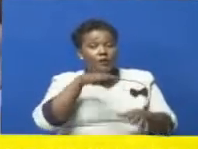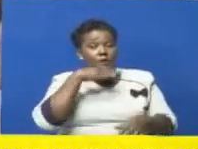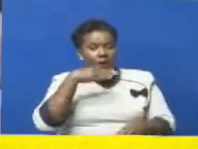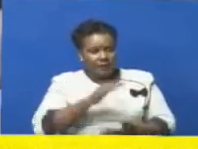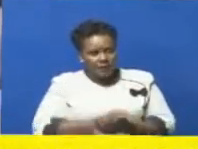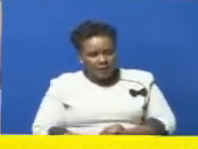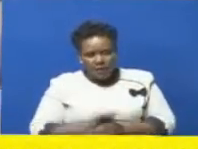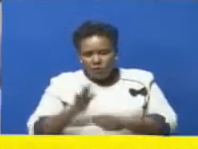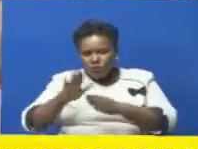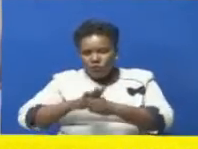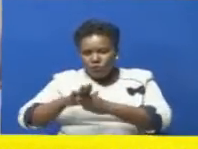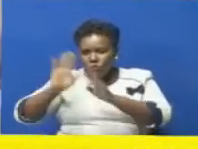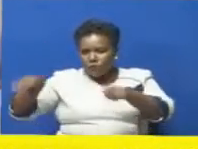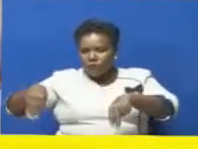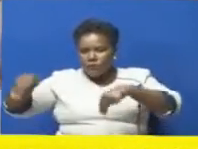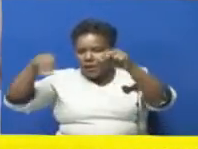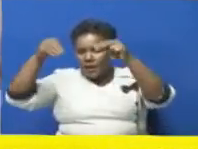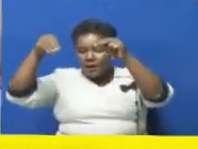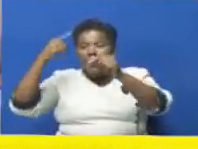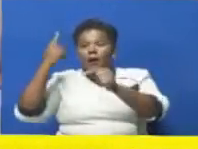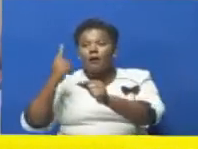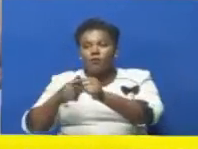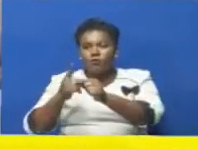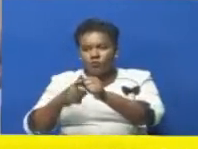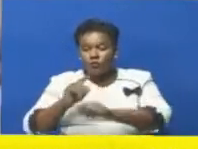wa minada ya korosho ya msimu wa mwaka